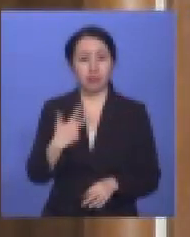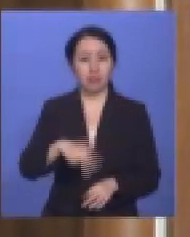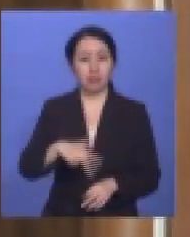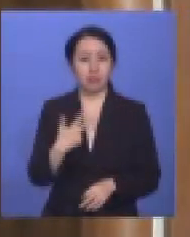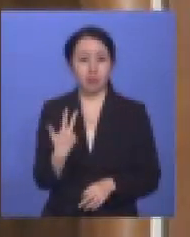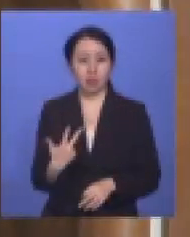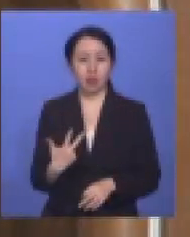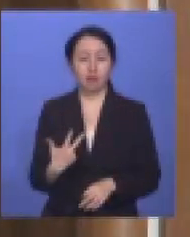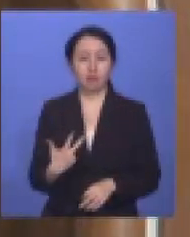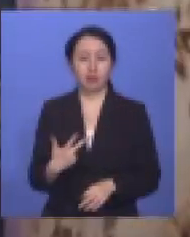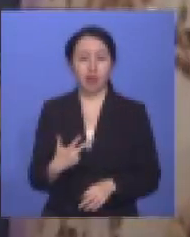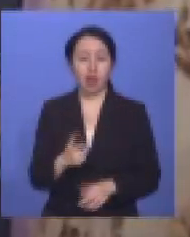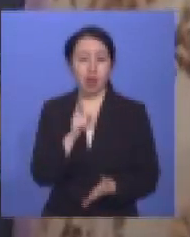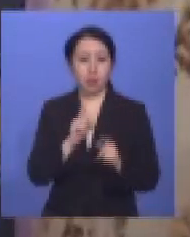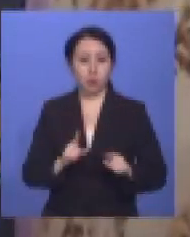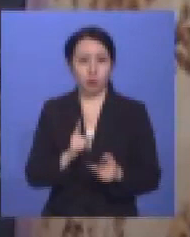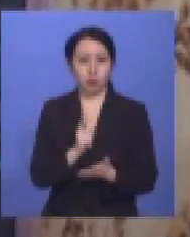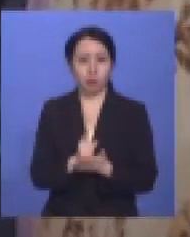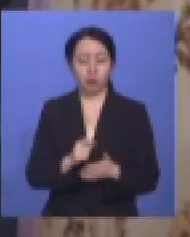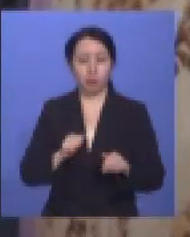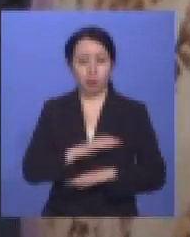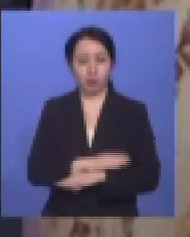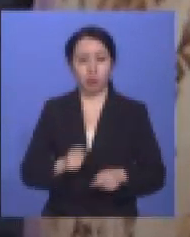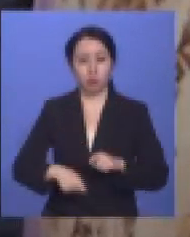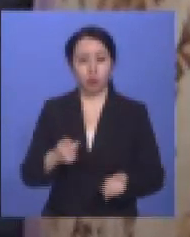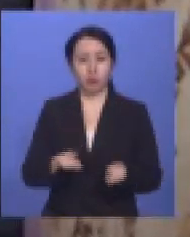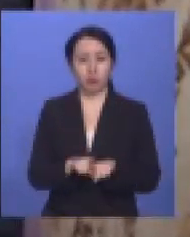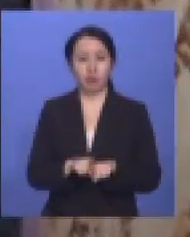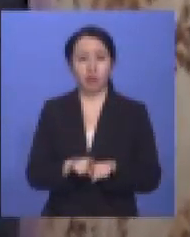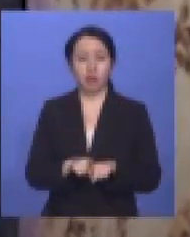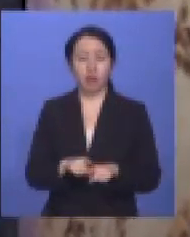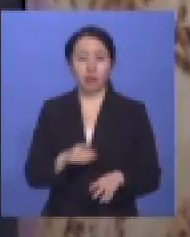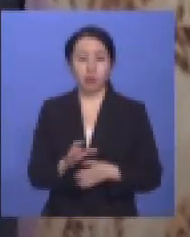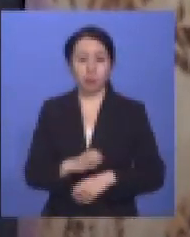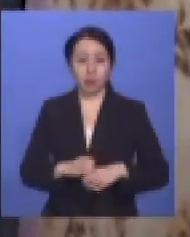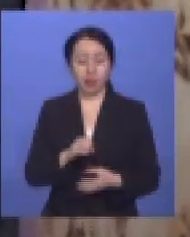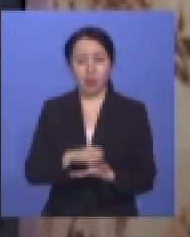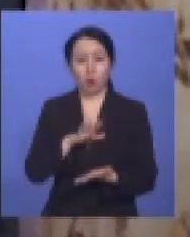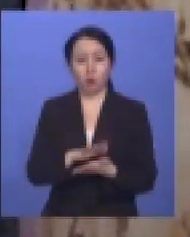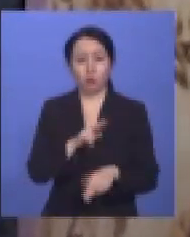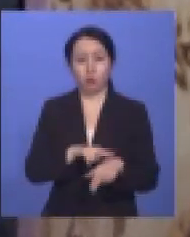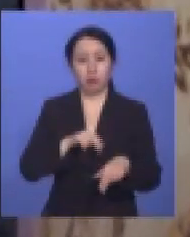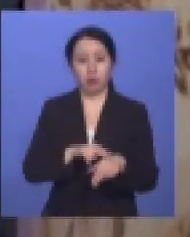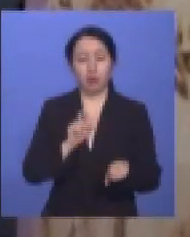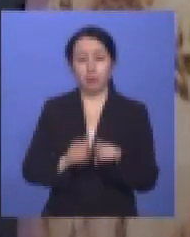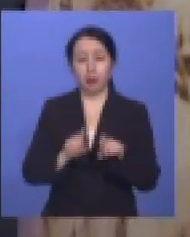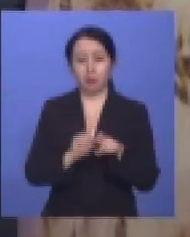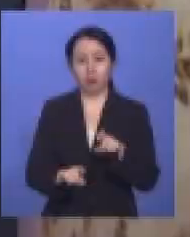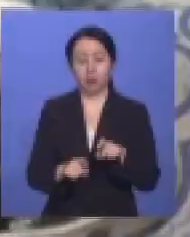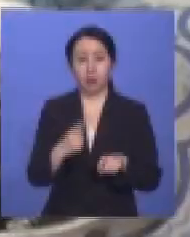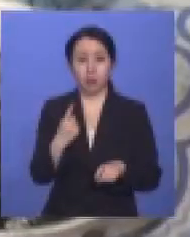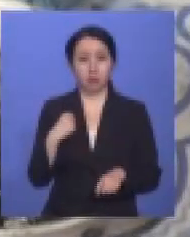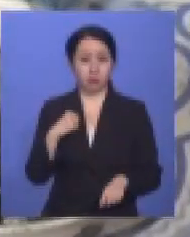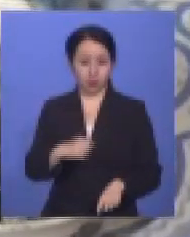особых требований к поведению нарушителей. Таковы основные меры воздействия на домашних тиранов. Они ставятся на учет, полицейские проверяют их не реже одного раза в